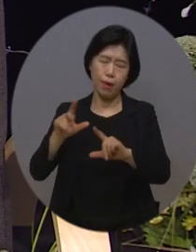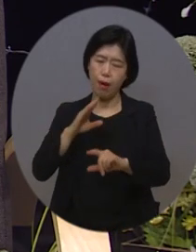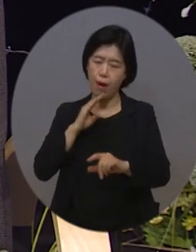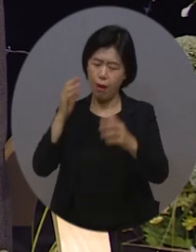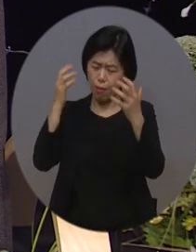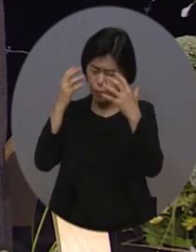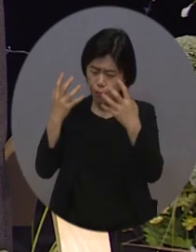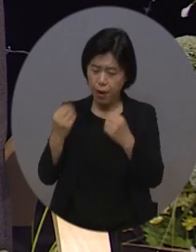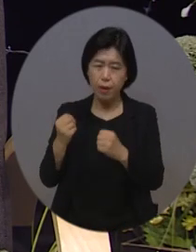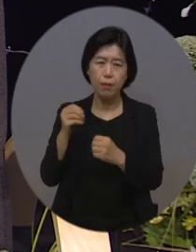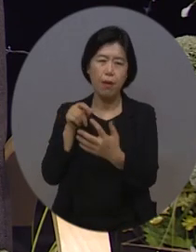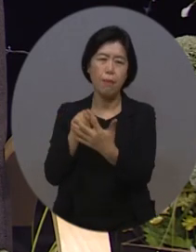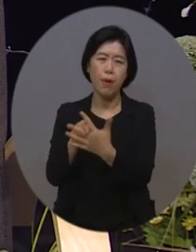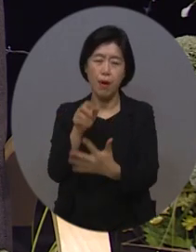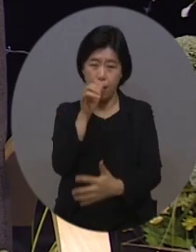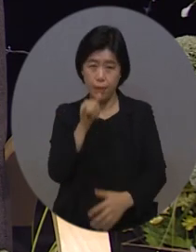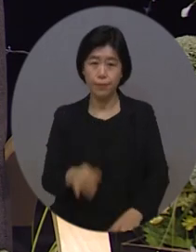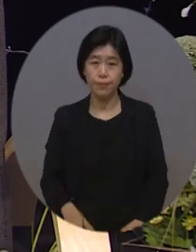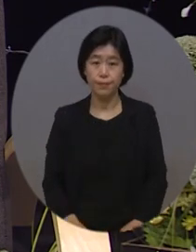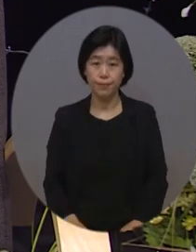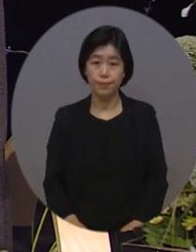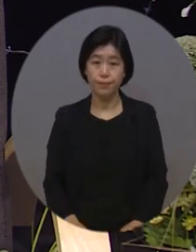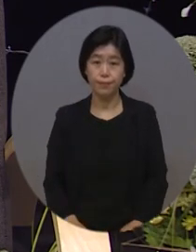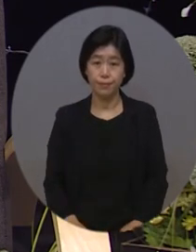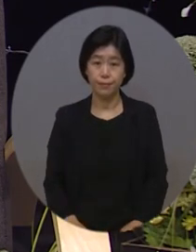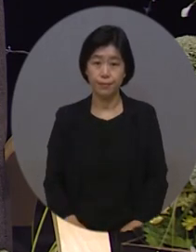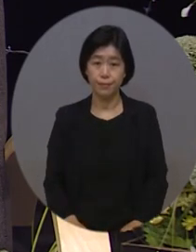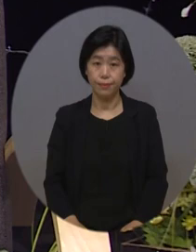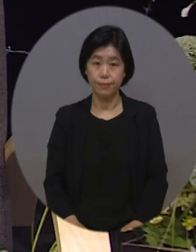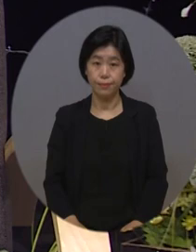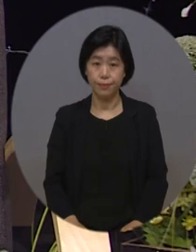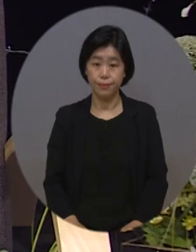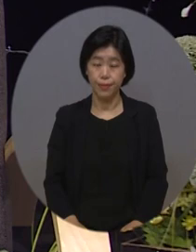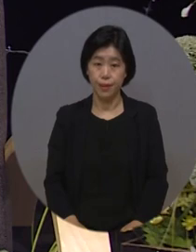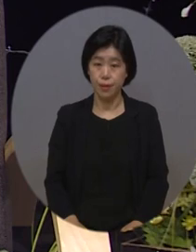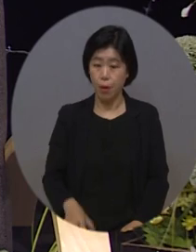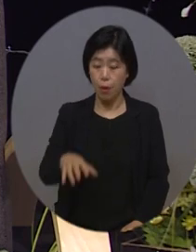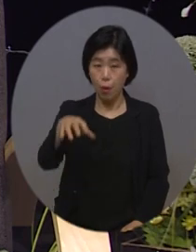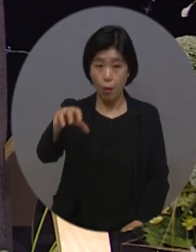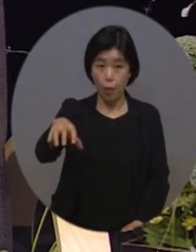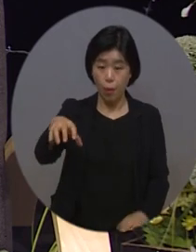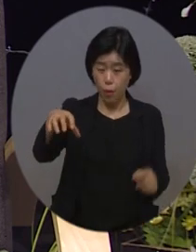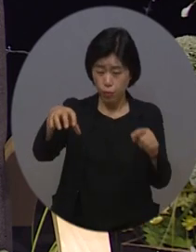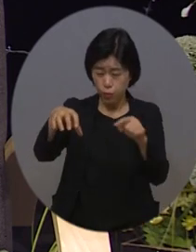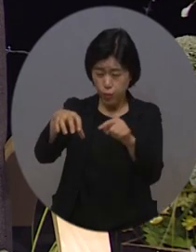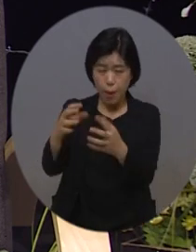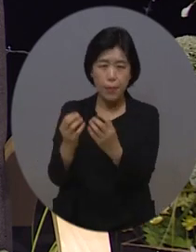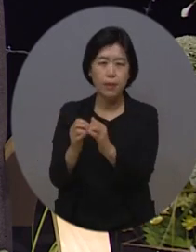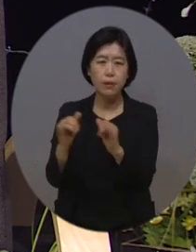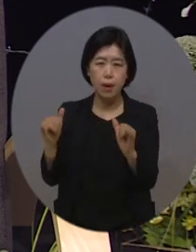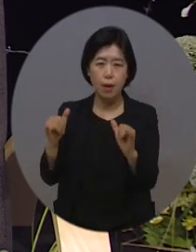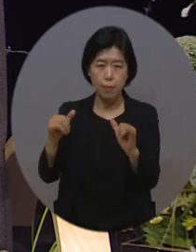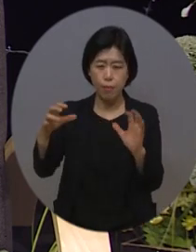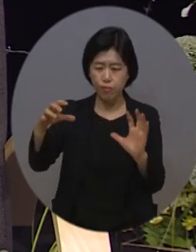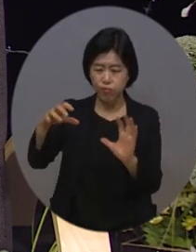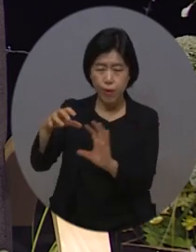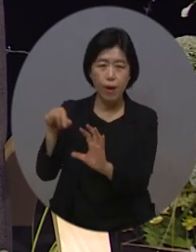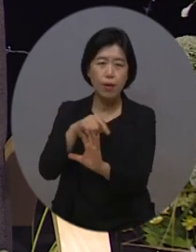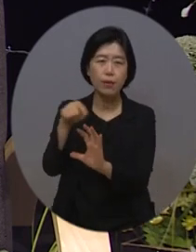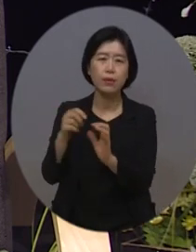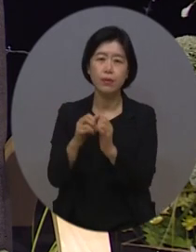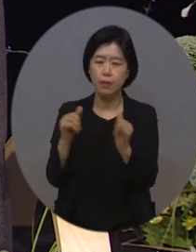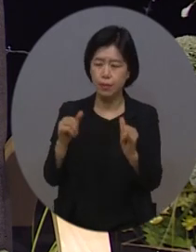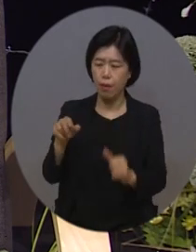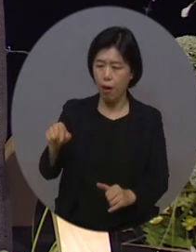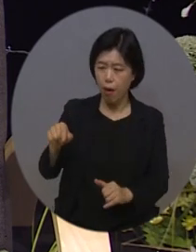순례단이 나대아리들의 모여있는 모습을 악보처럼 마주보며 그들의 몸에 새겨진 길이와 높낮이를